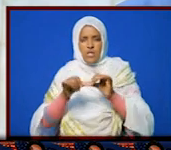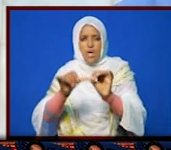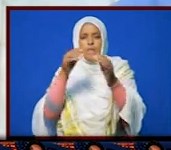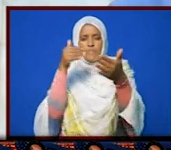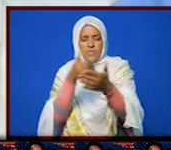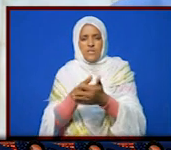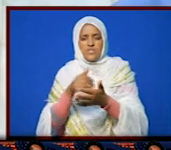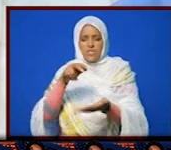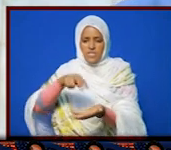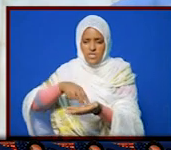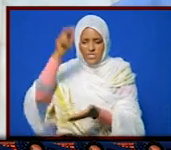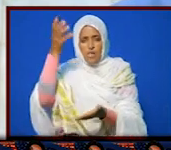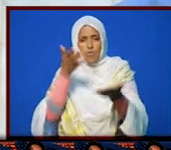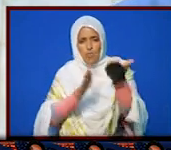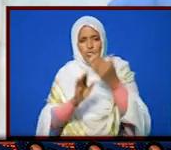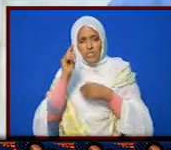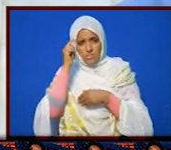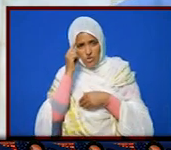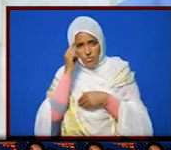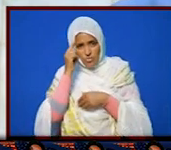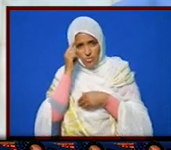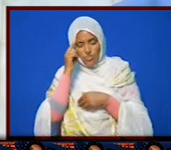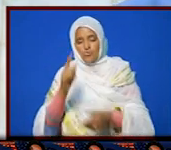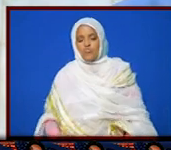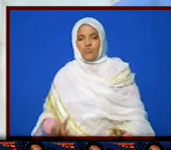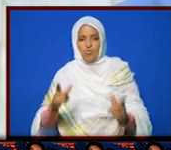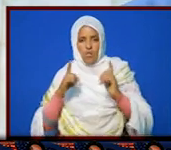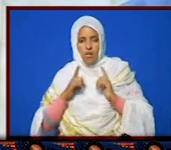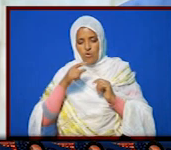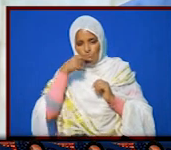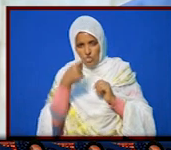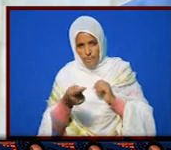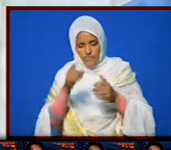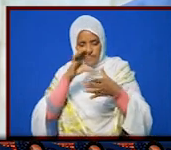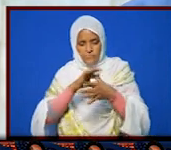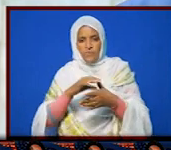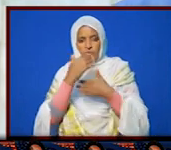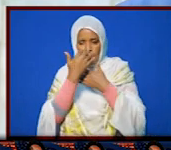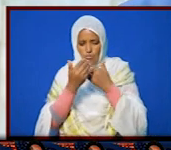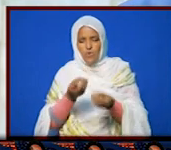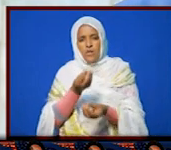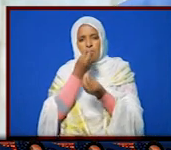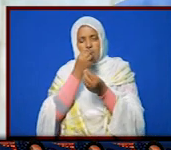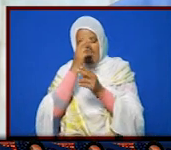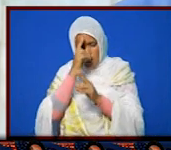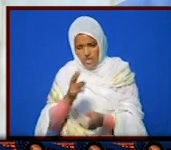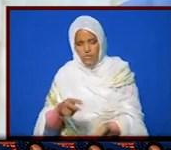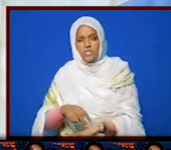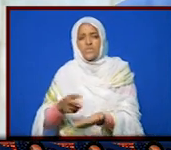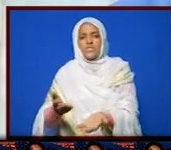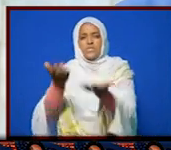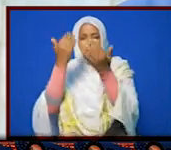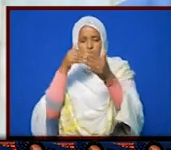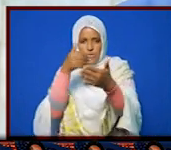ይሰረይላችኋል እስከ ዘላለም ድረስ ትንሣኤን ሞቴን ስታስቡ ስታዘክሩ ትኖራላችሁ ያለውን ስጋውን ደሙን